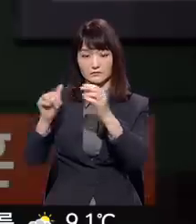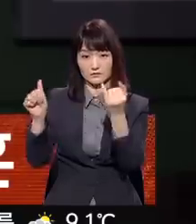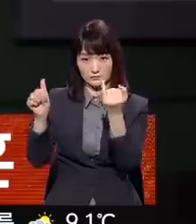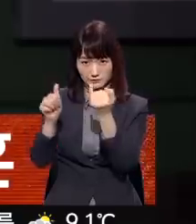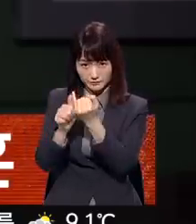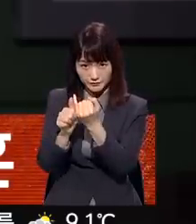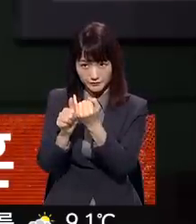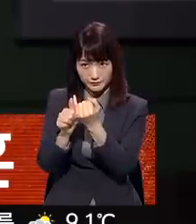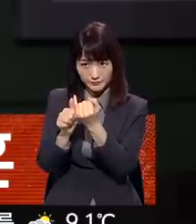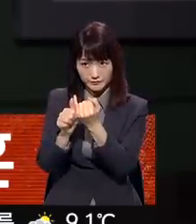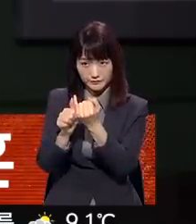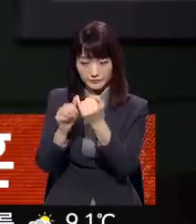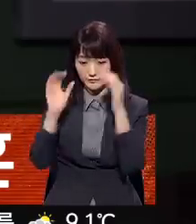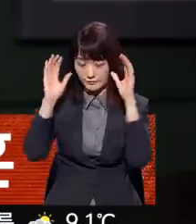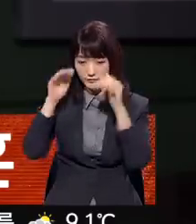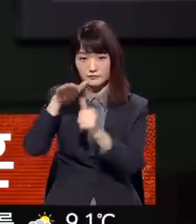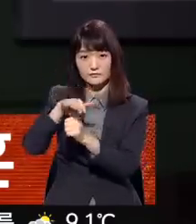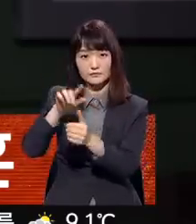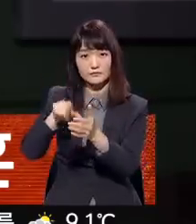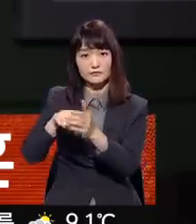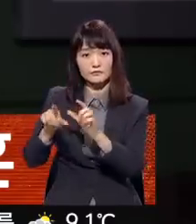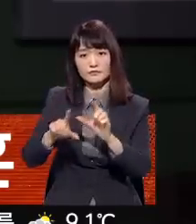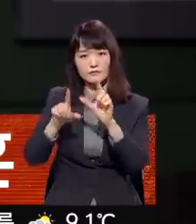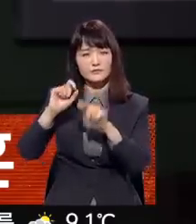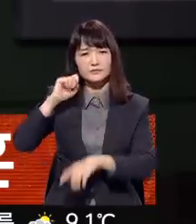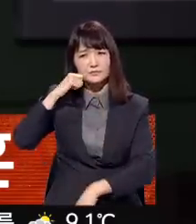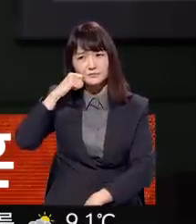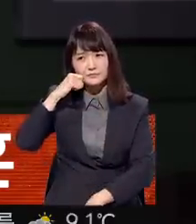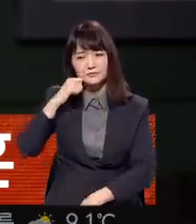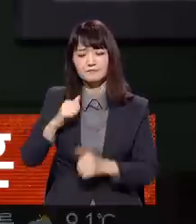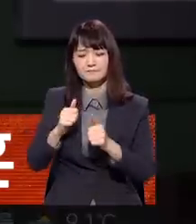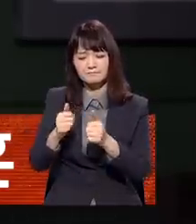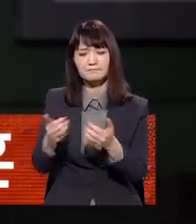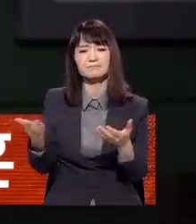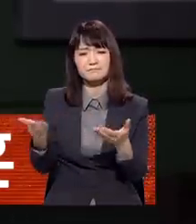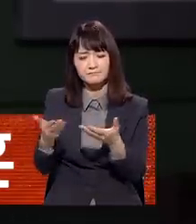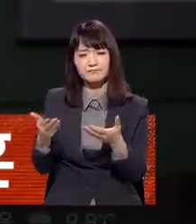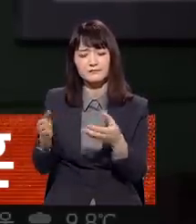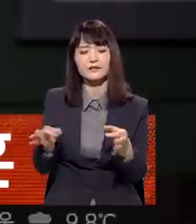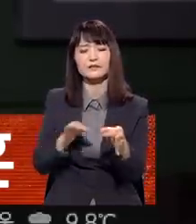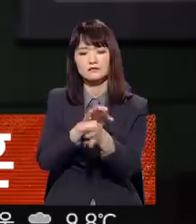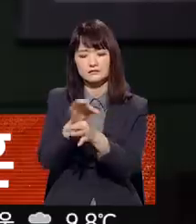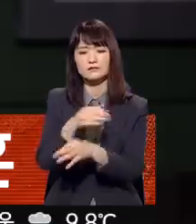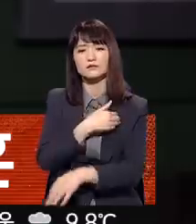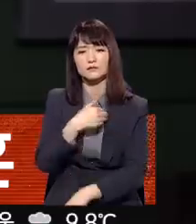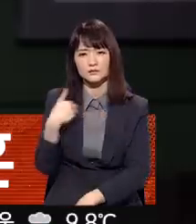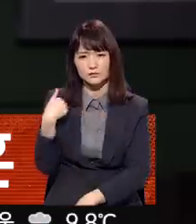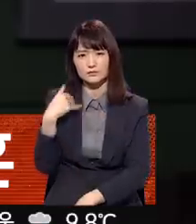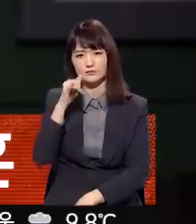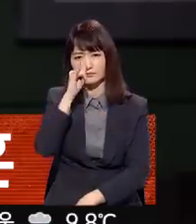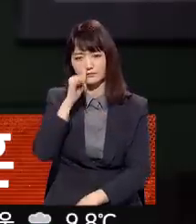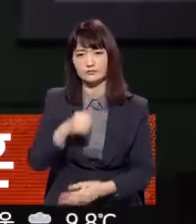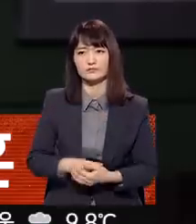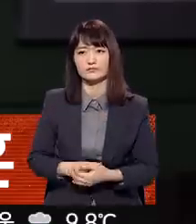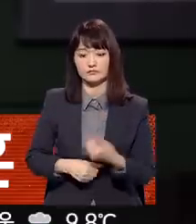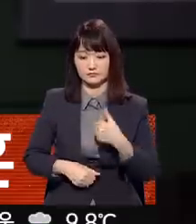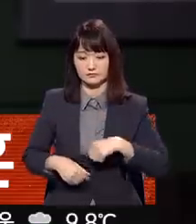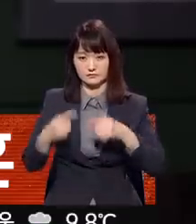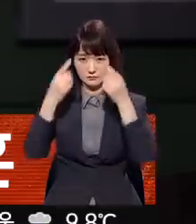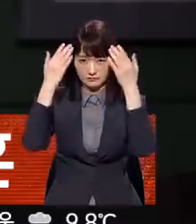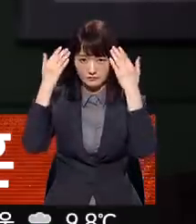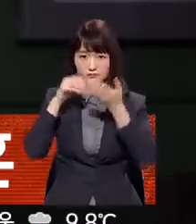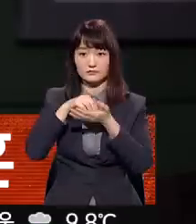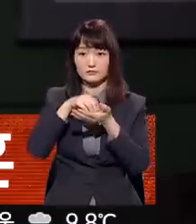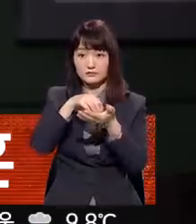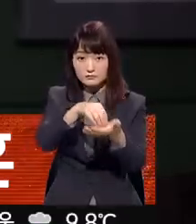됐습니다. 그런데 아이가 어릴 때는 삶이 좀 팍팍했다고 하는데 열심히 일을 하면서 경제적으로 여유가 생겼습니다. 그래서 이 아들이 학교에 들어갈